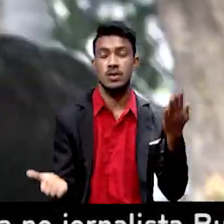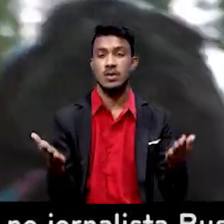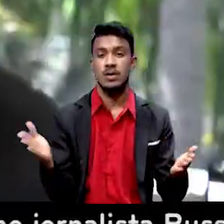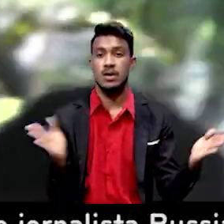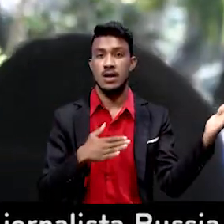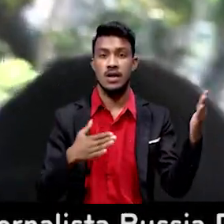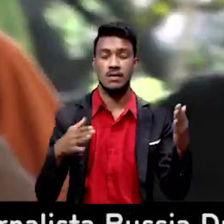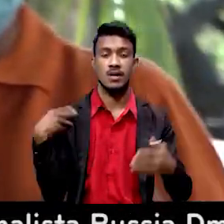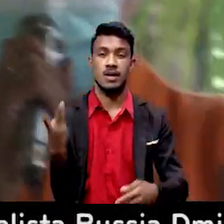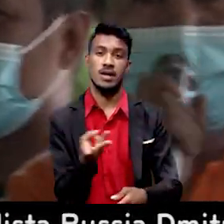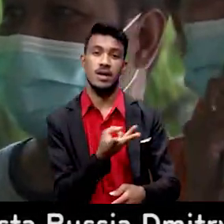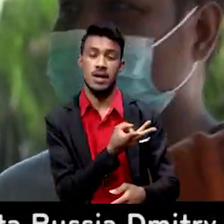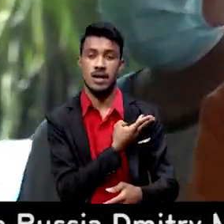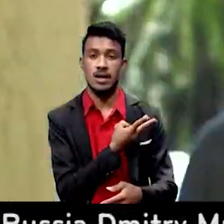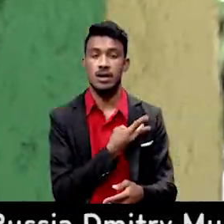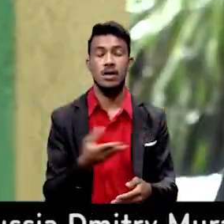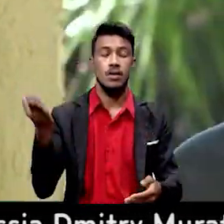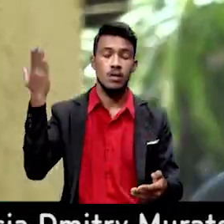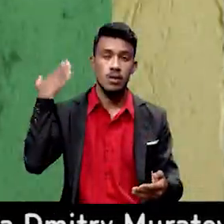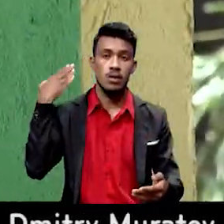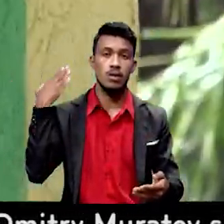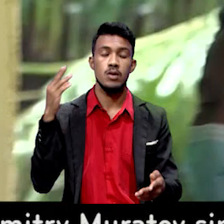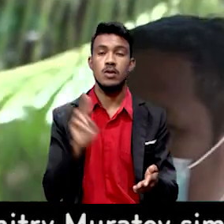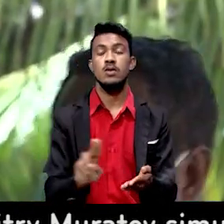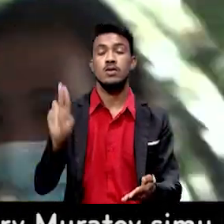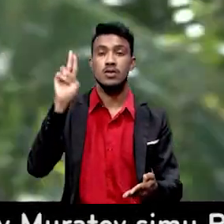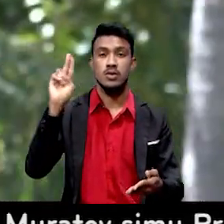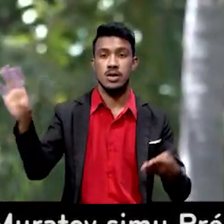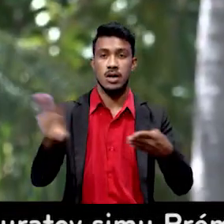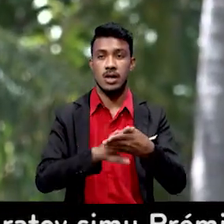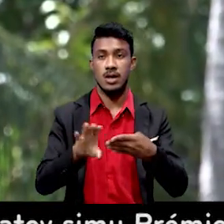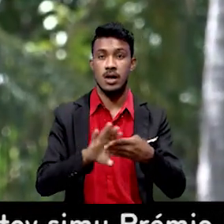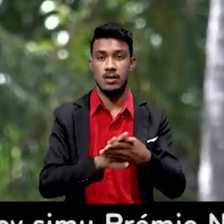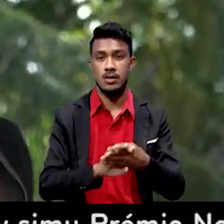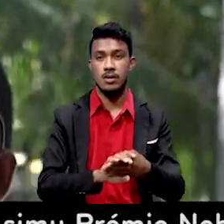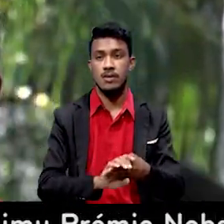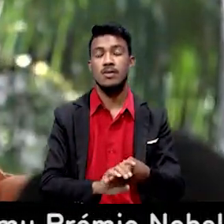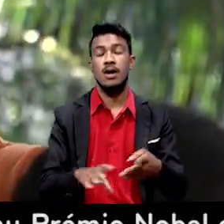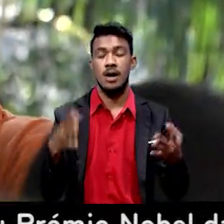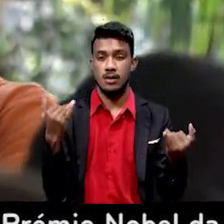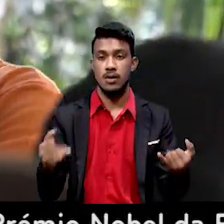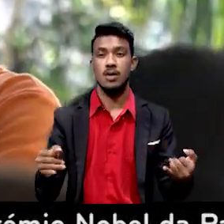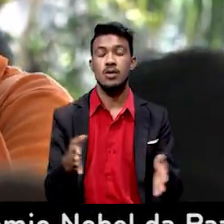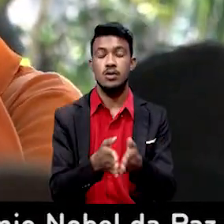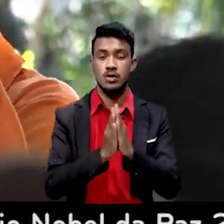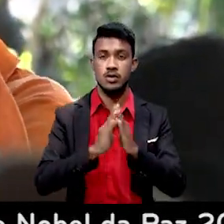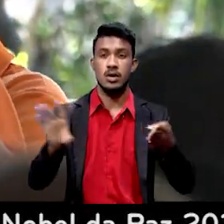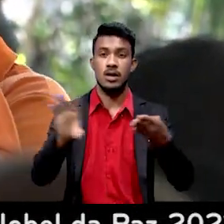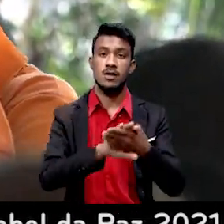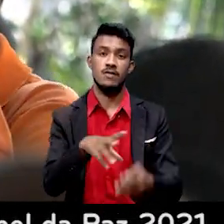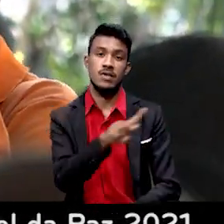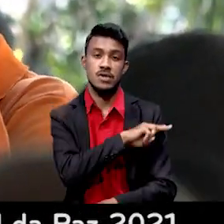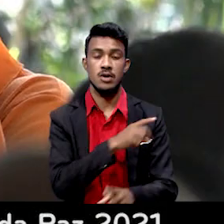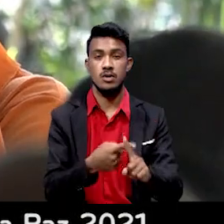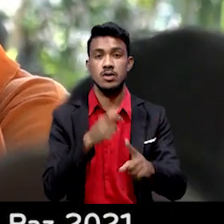uno kita husu kartu elektoral, agora ami husu kartu vaksin, husi maluk sira, para